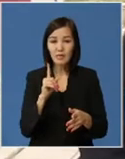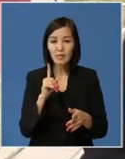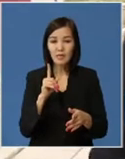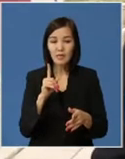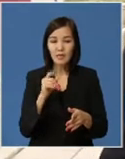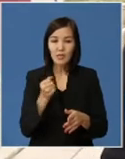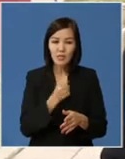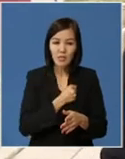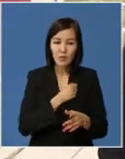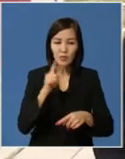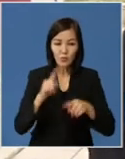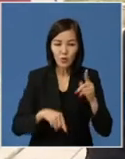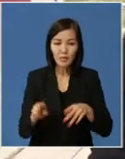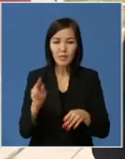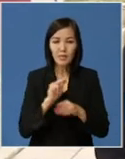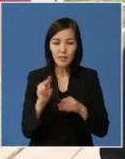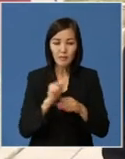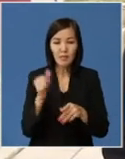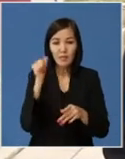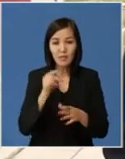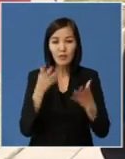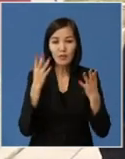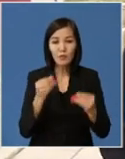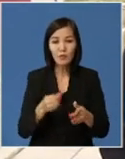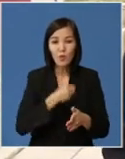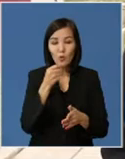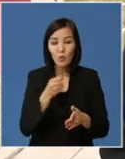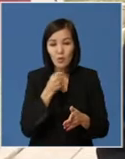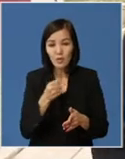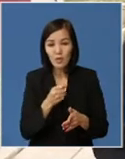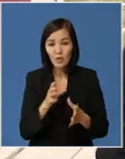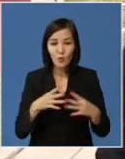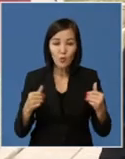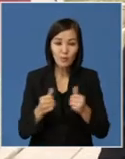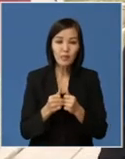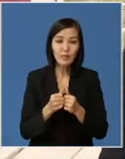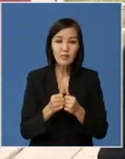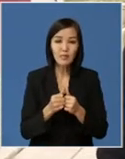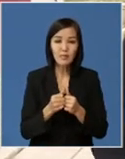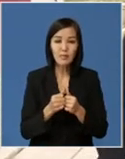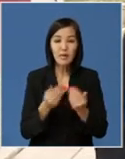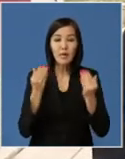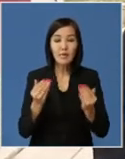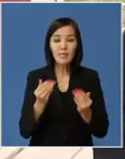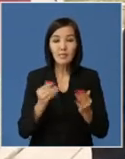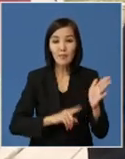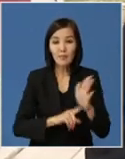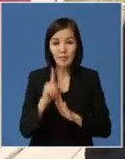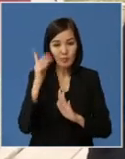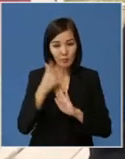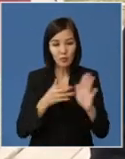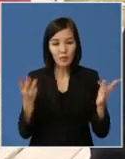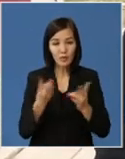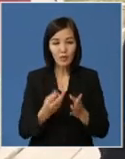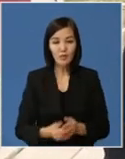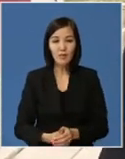осындай рухани жағынан. Ертеңгі күні үлкен кісі деген, бала шаға деген, отбасы деген нәрсені олар қазірден бастап өздерінің бойына